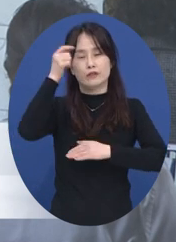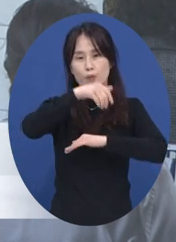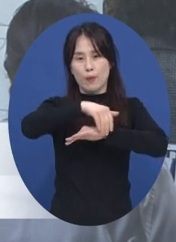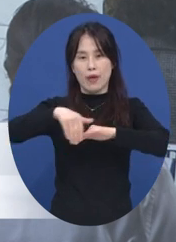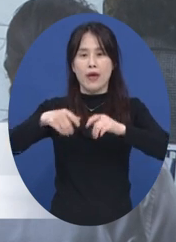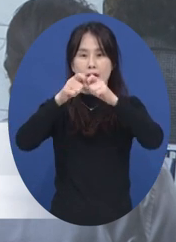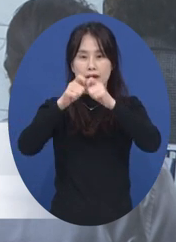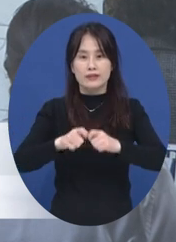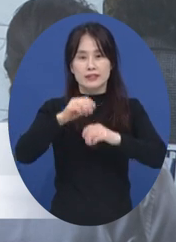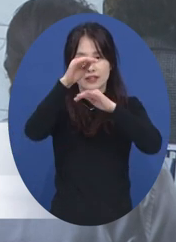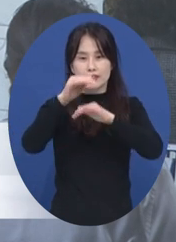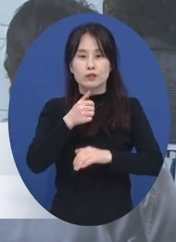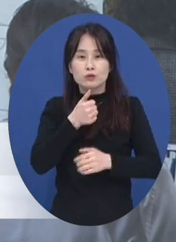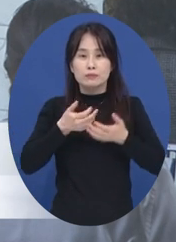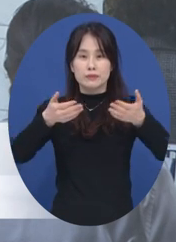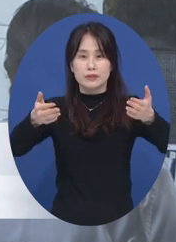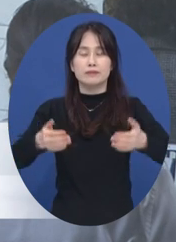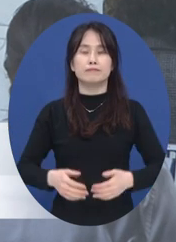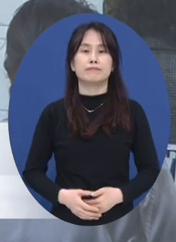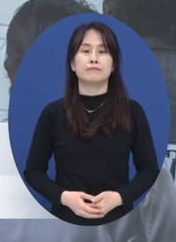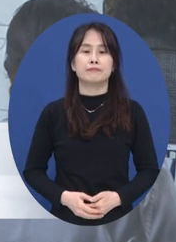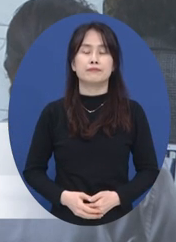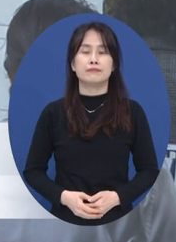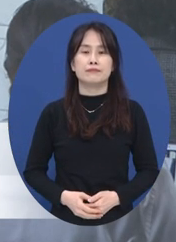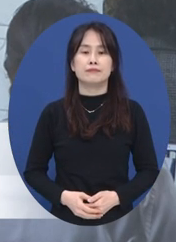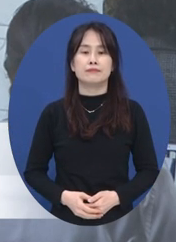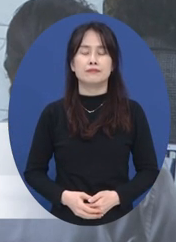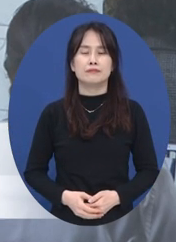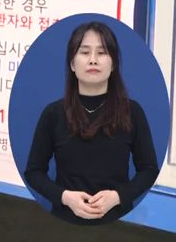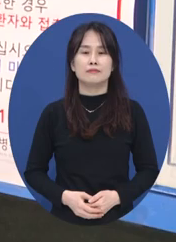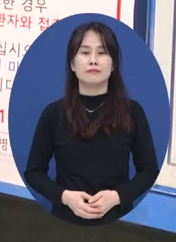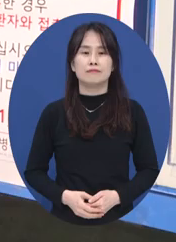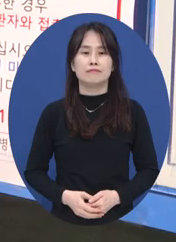입니다 자세한 내용 구영식 기자가 취재했습니다